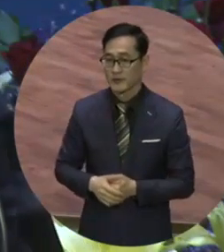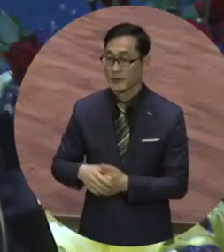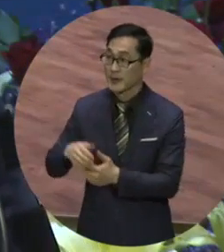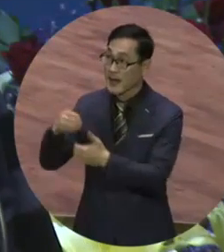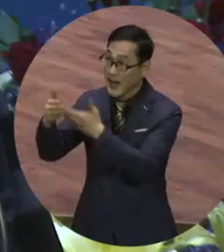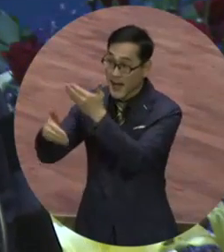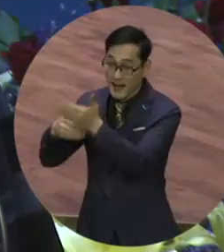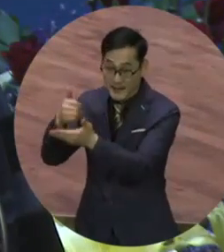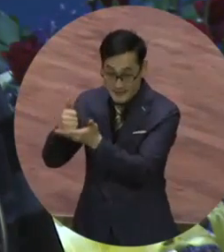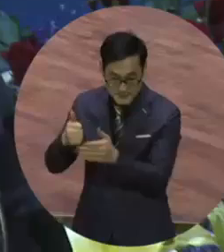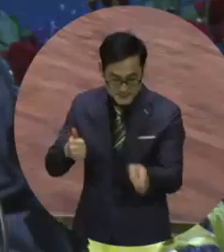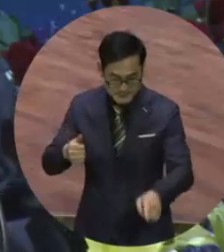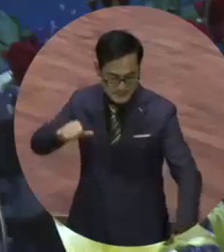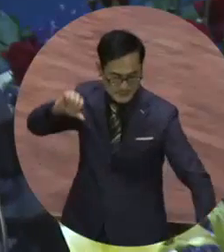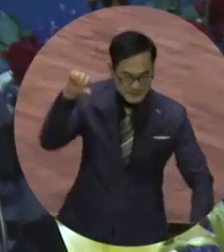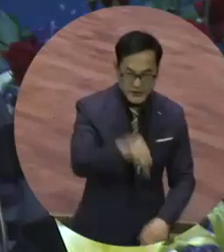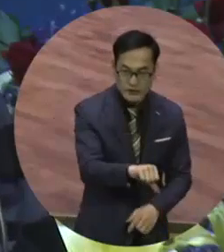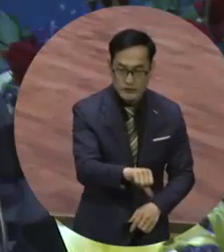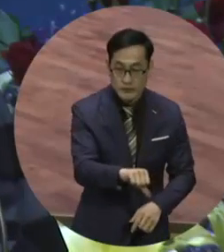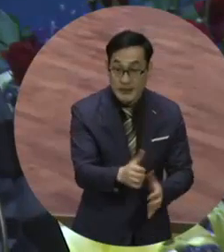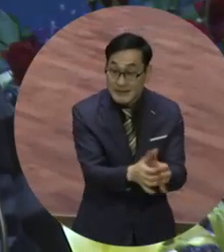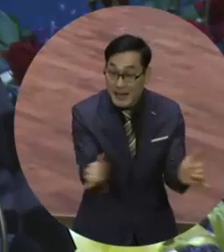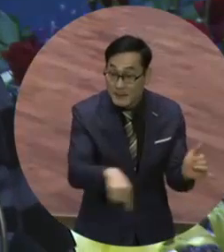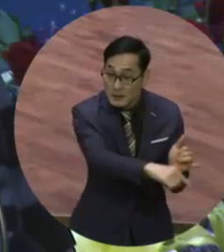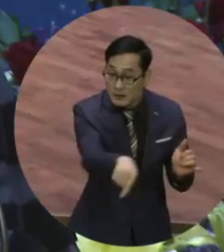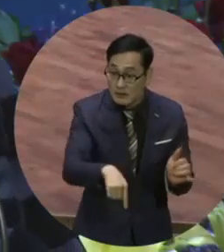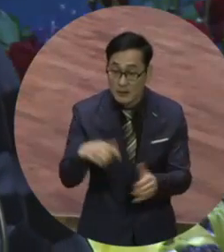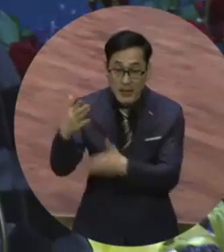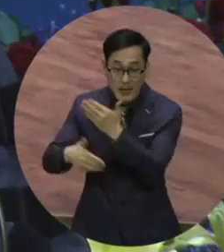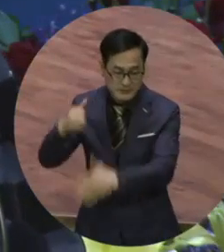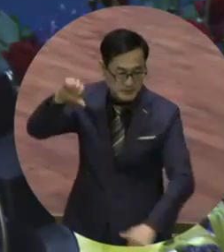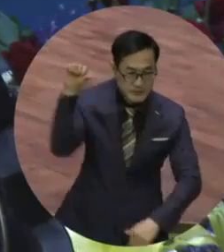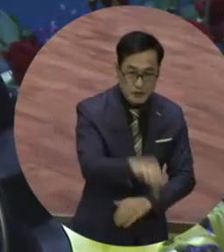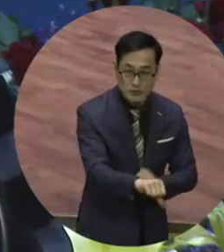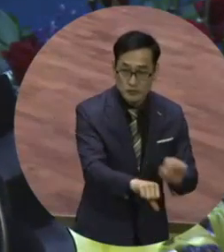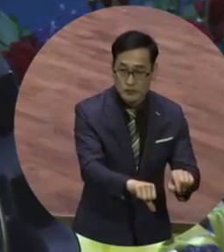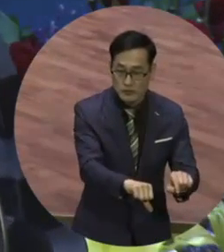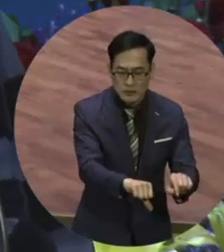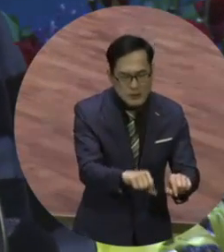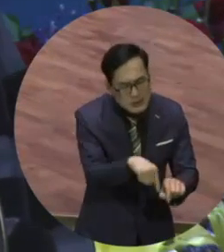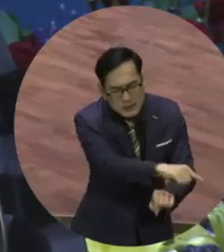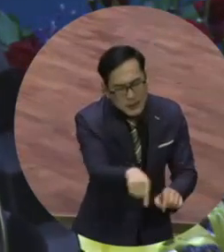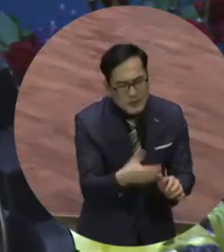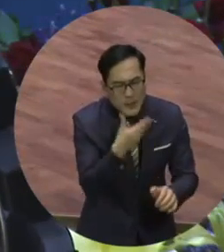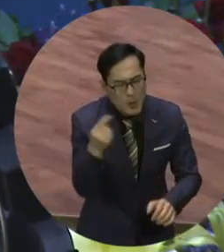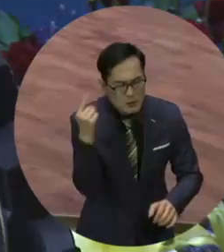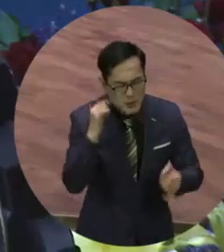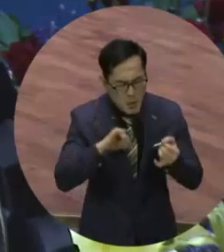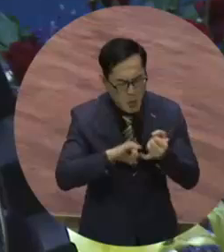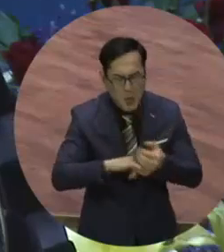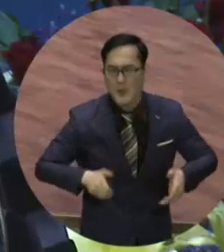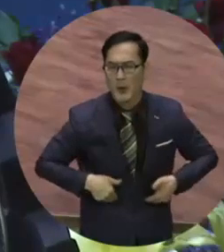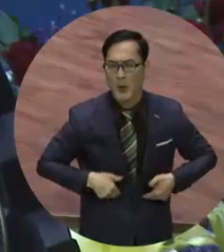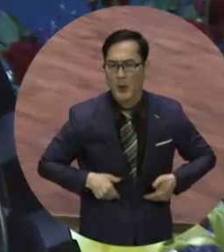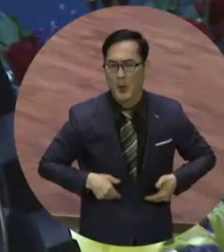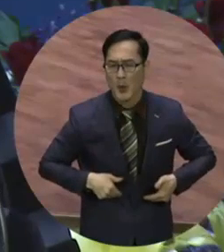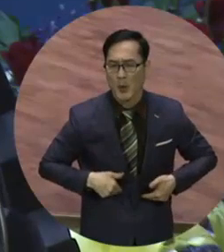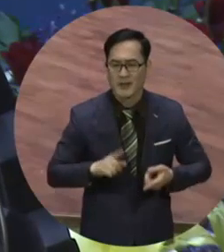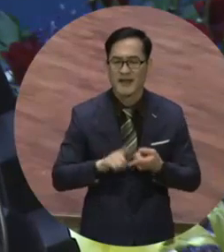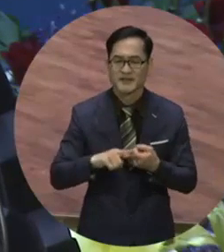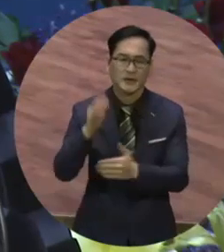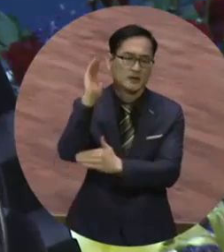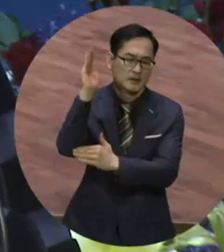아래 놓여지게 되었는지, 왜 복음이 필요한지를 정확하게